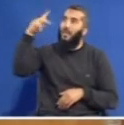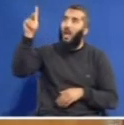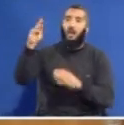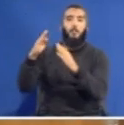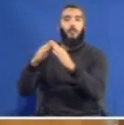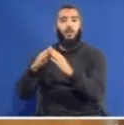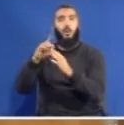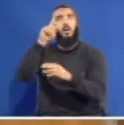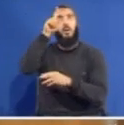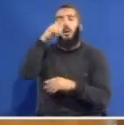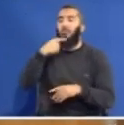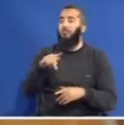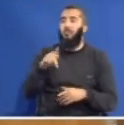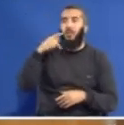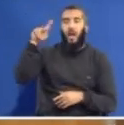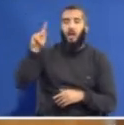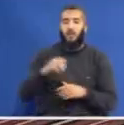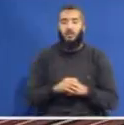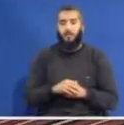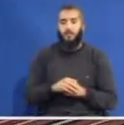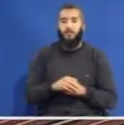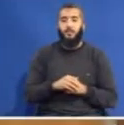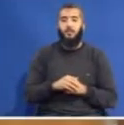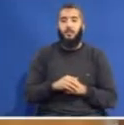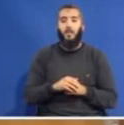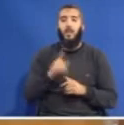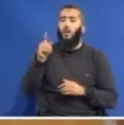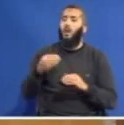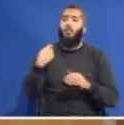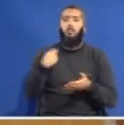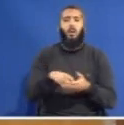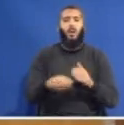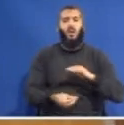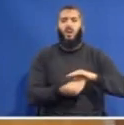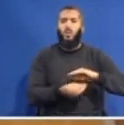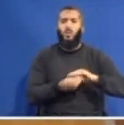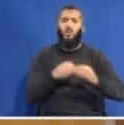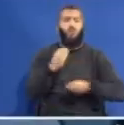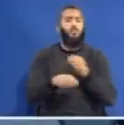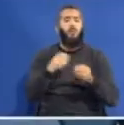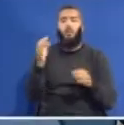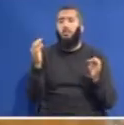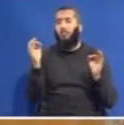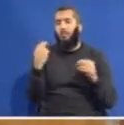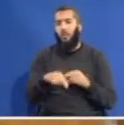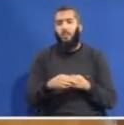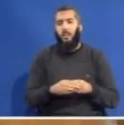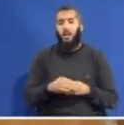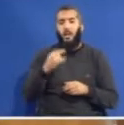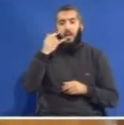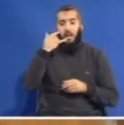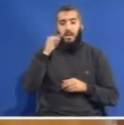الله تعالى راه نتاعك واحد ما يديه. دفعت الرشوة ولا ما دفعتش؟ وإذا كان الشيء ماهوش نتاعك